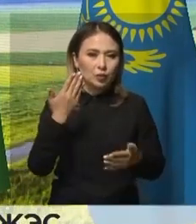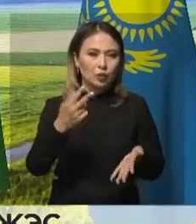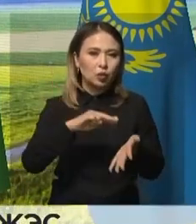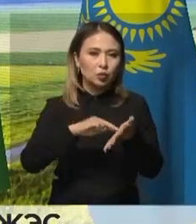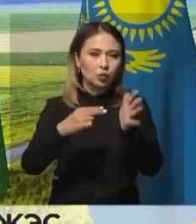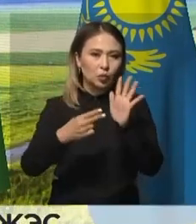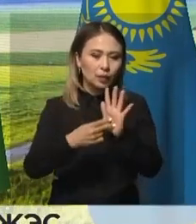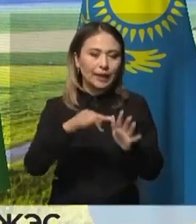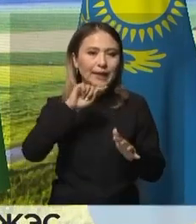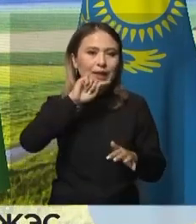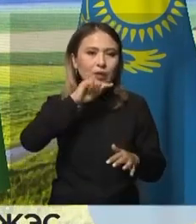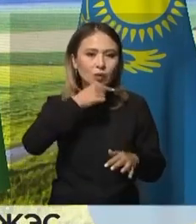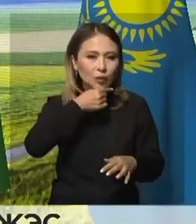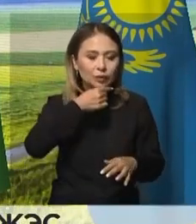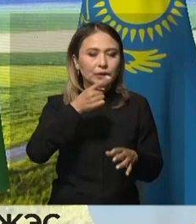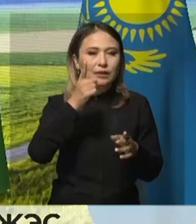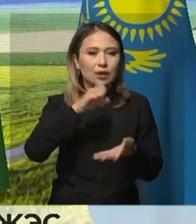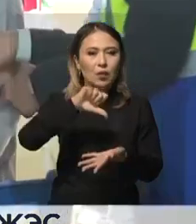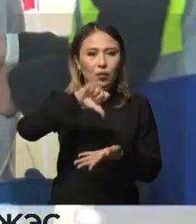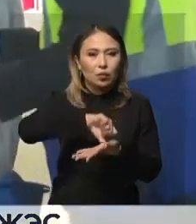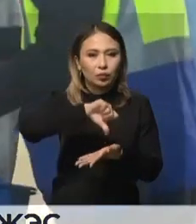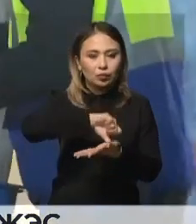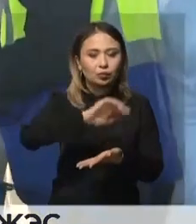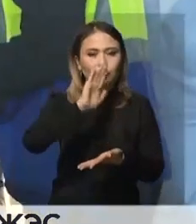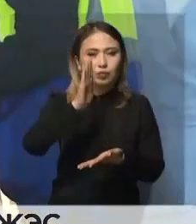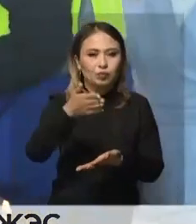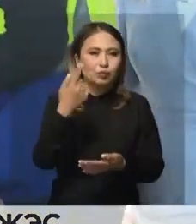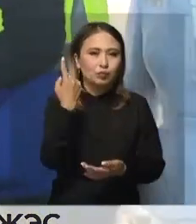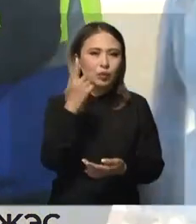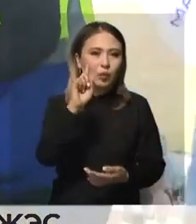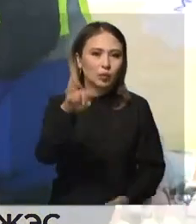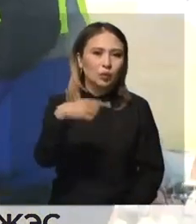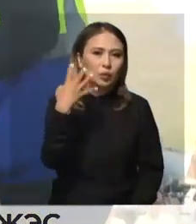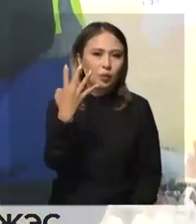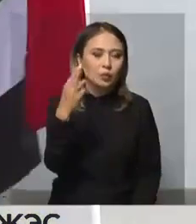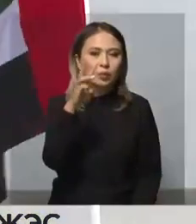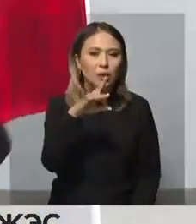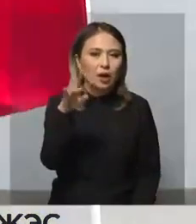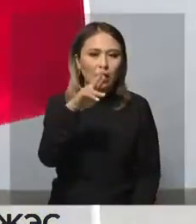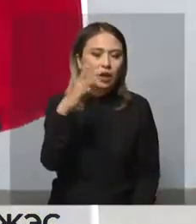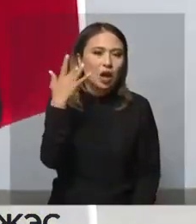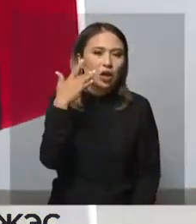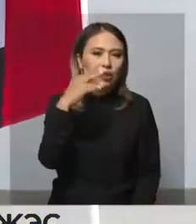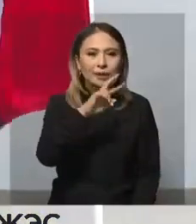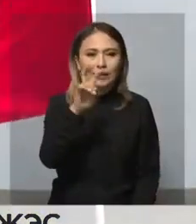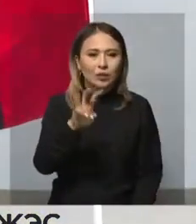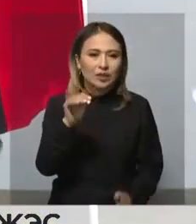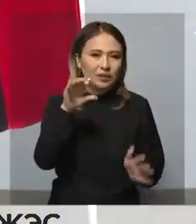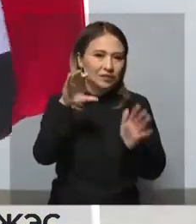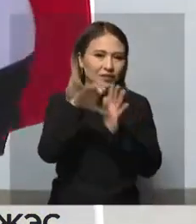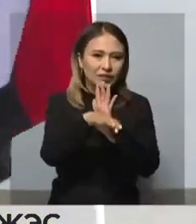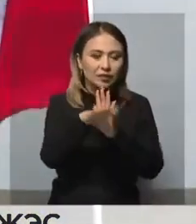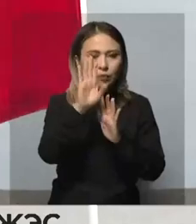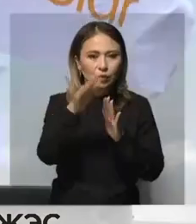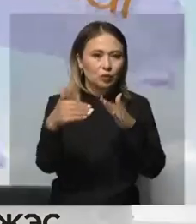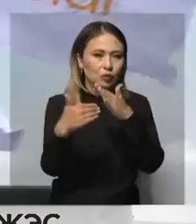біздің экономикамызға жағымды үлес қосатын болады. Жобаға 1,4 миллиард ақш доллары шамасында инвестиция құйылады. Жаңа